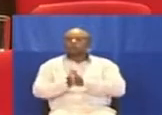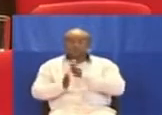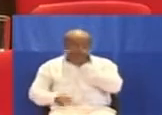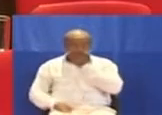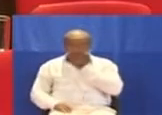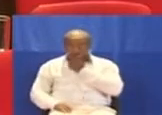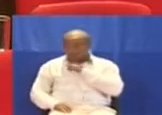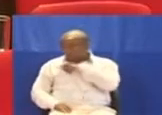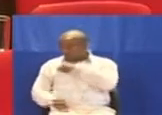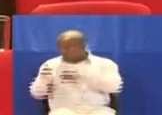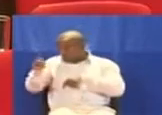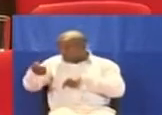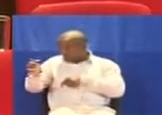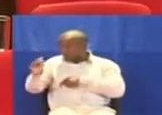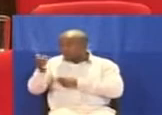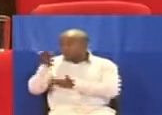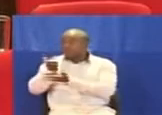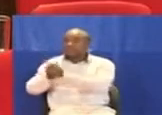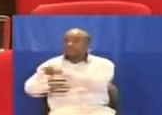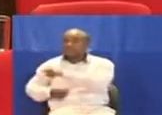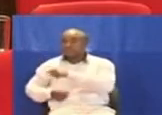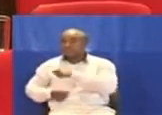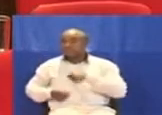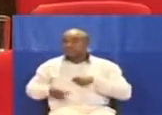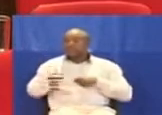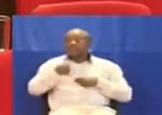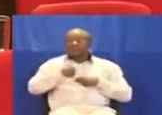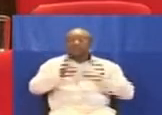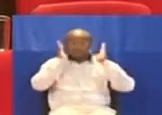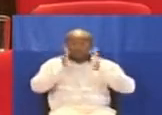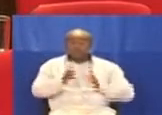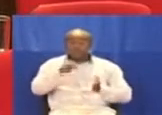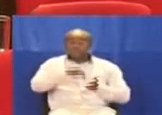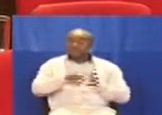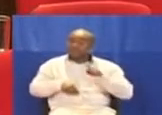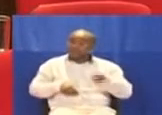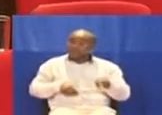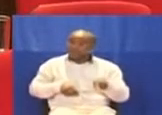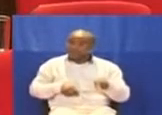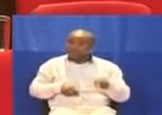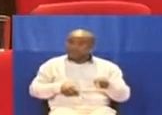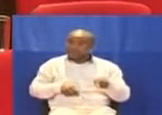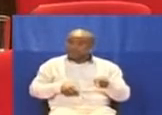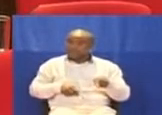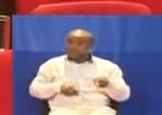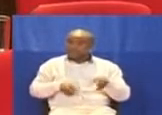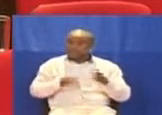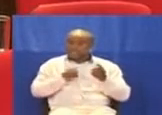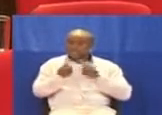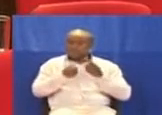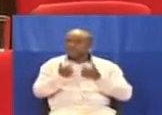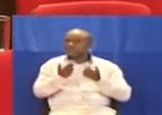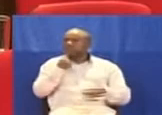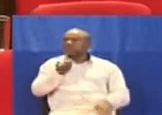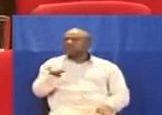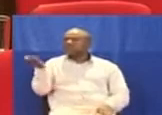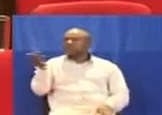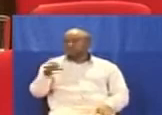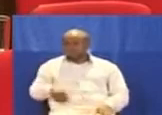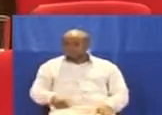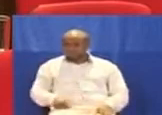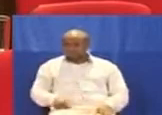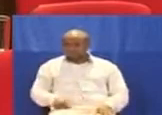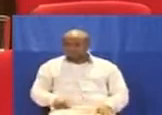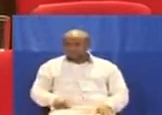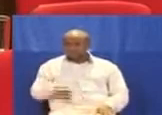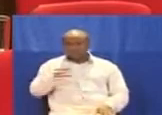wewe ni shahidi, mimi nilikuwa ni mbunge ambaye nilisimama hapa nikaongea pengine hata maneno ya kuudhi Bugando, niliwasemea, nikasema hata na St. Joseph.